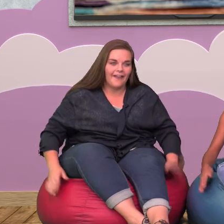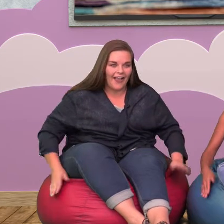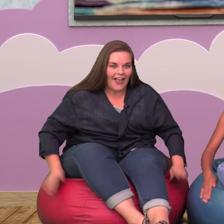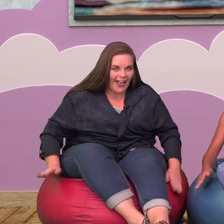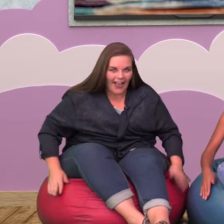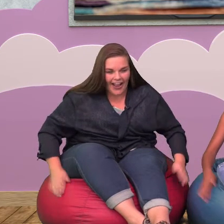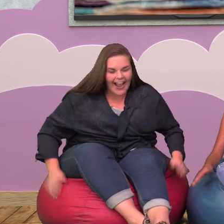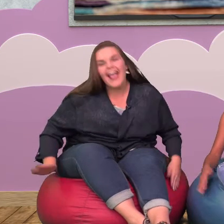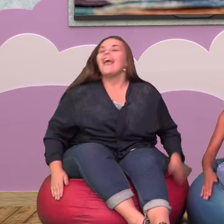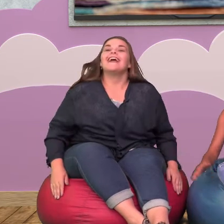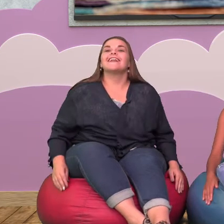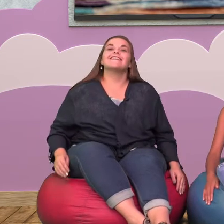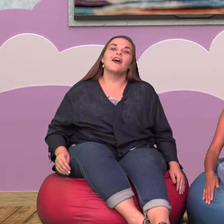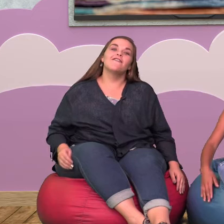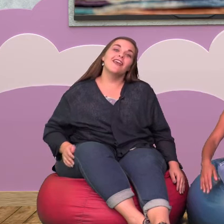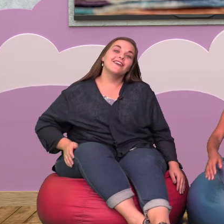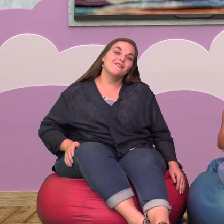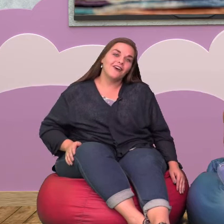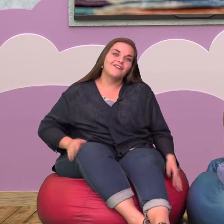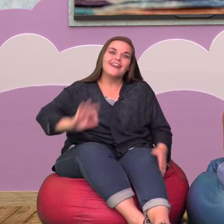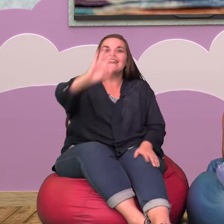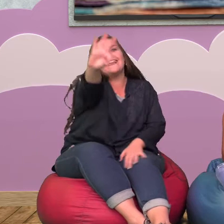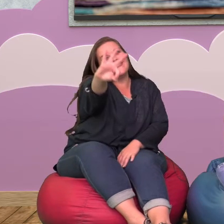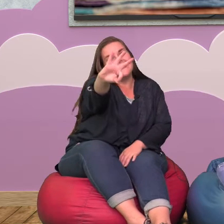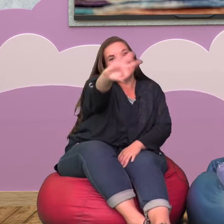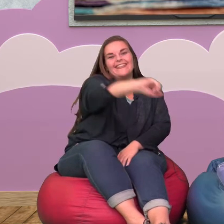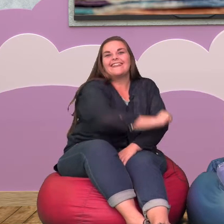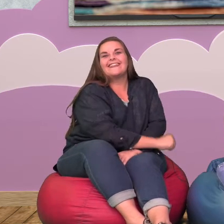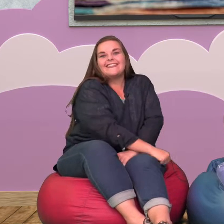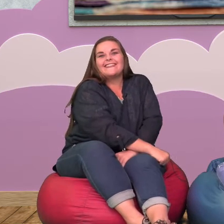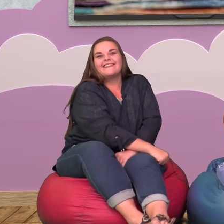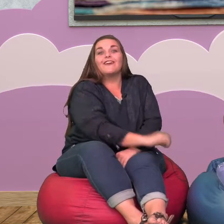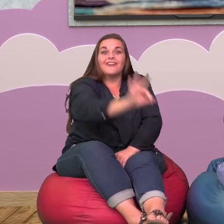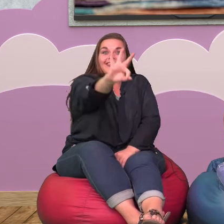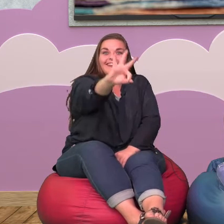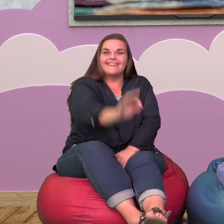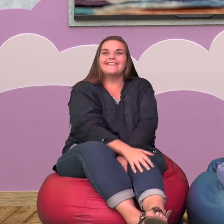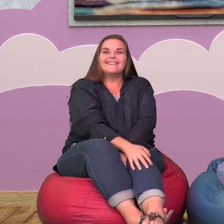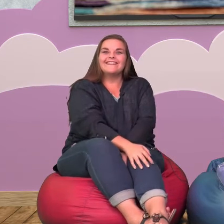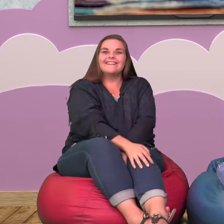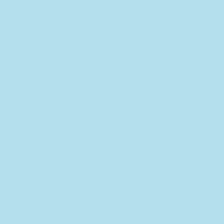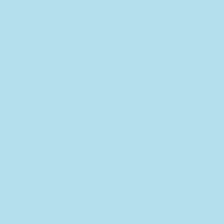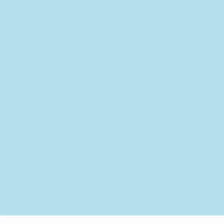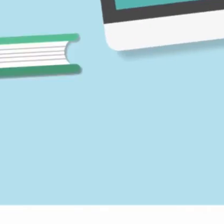kry? Dit is nou week 12, lesie 3. Vir graad 3.